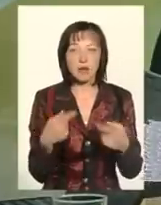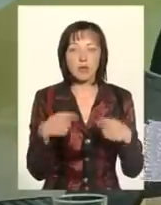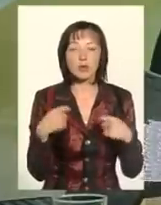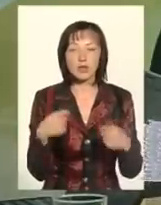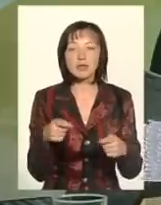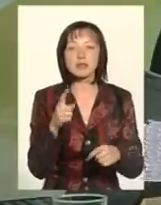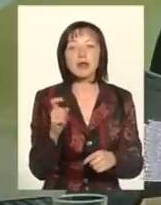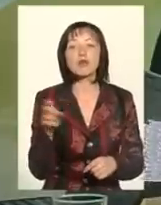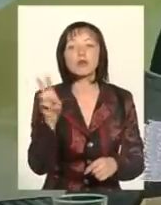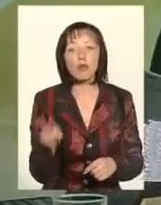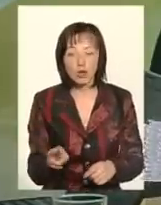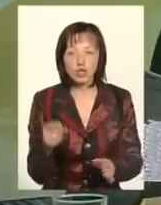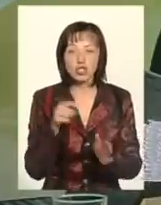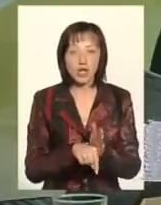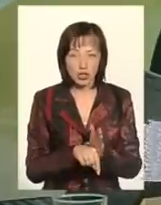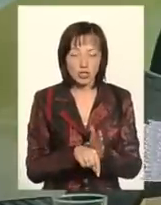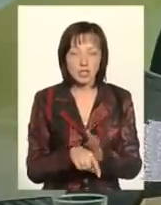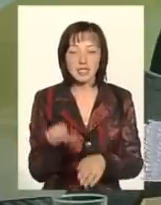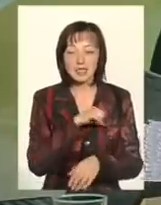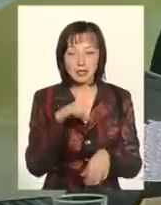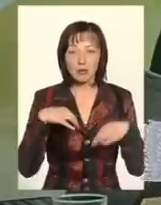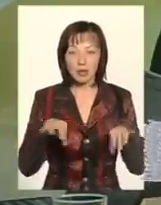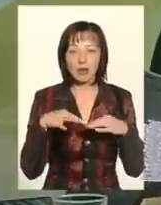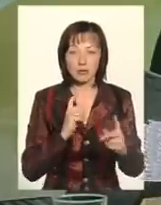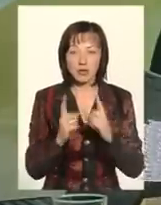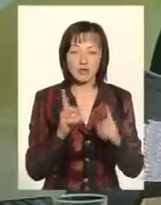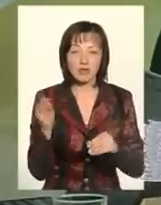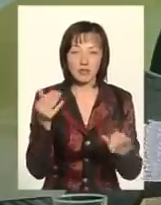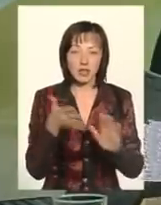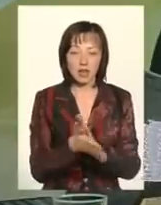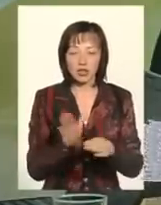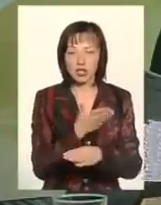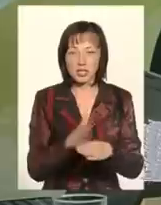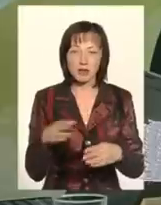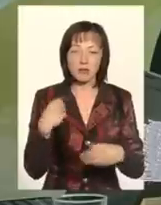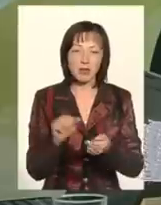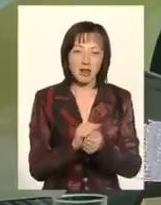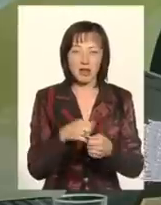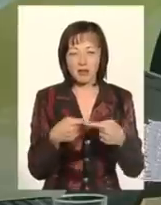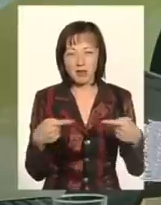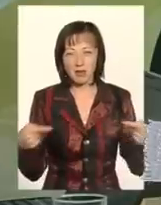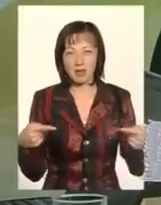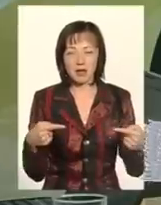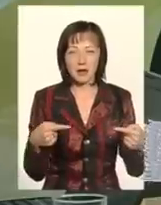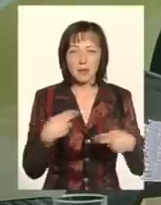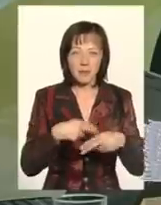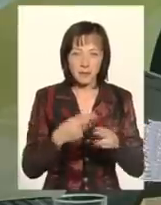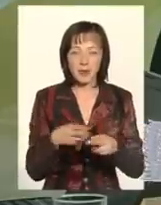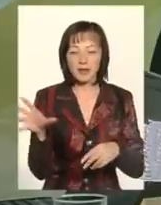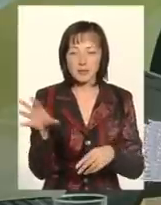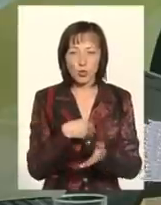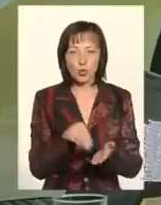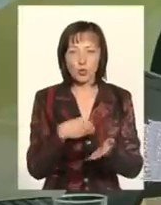продається за долари значить е сам транспорт ходить значить всі витратні частини мається на увазі матеріали і тому подібне розходні матеріали вони